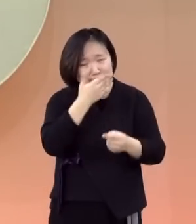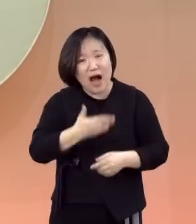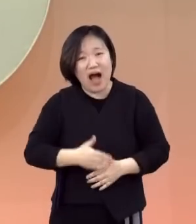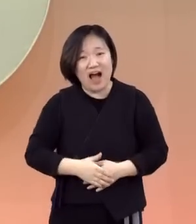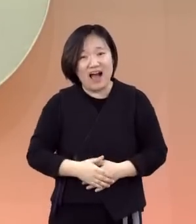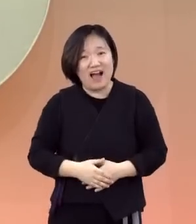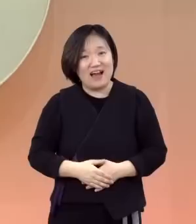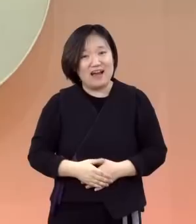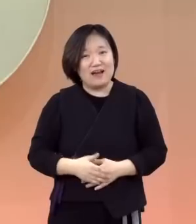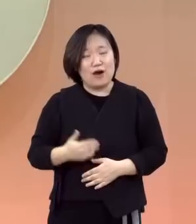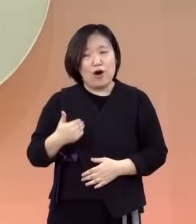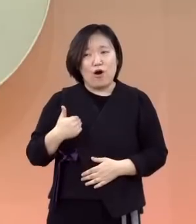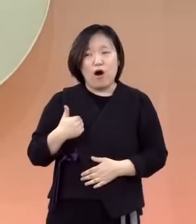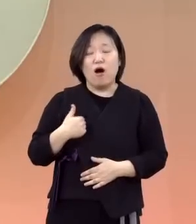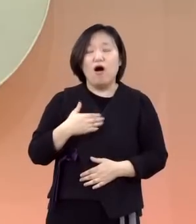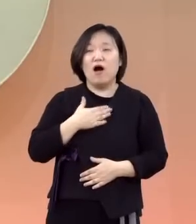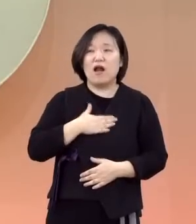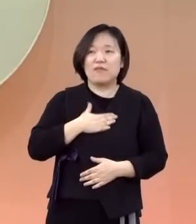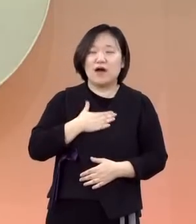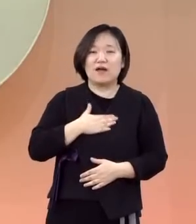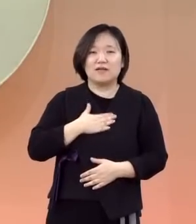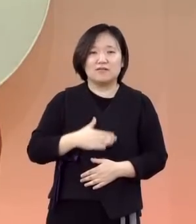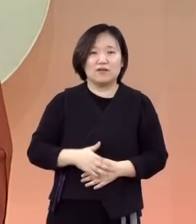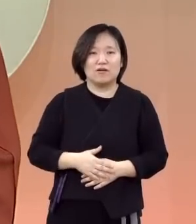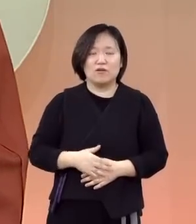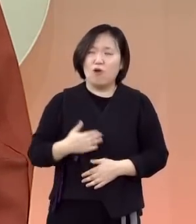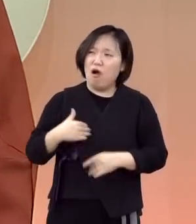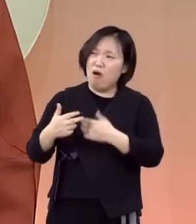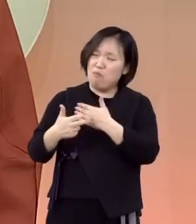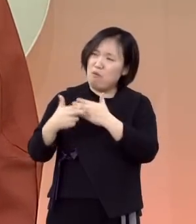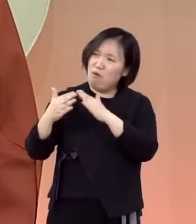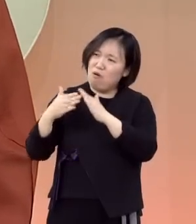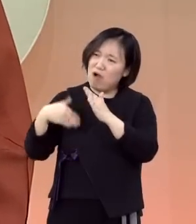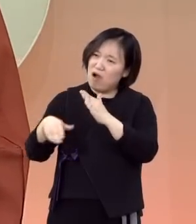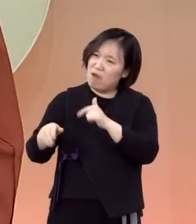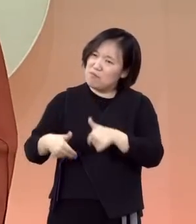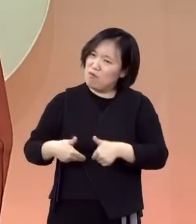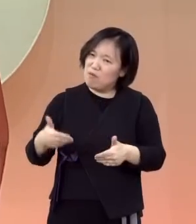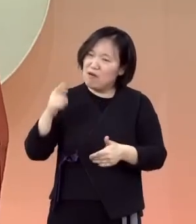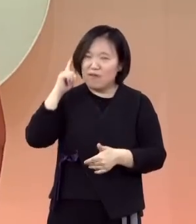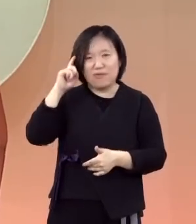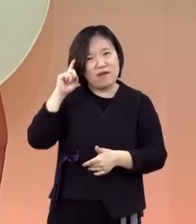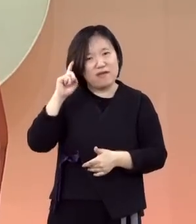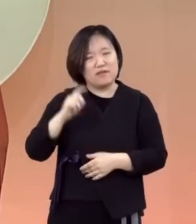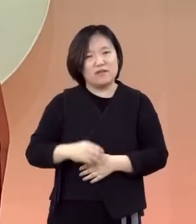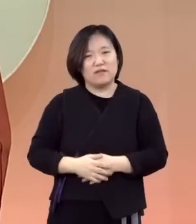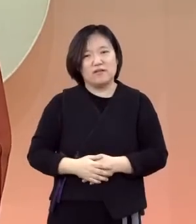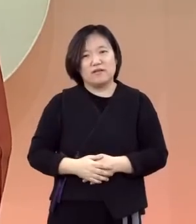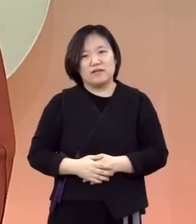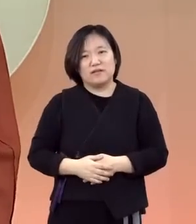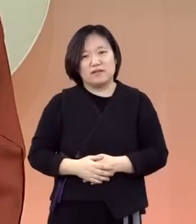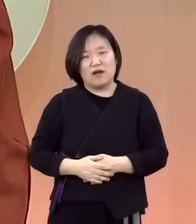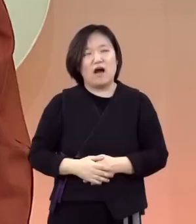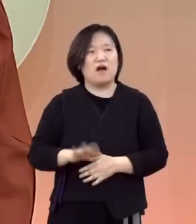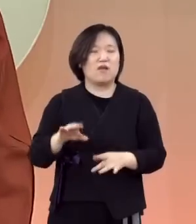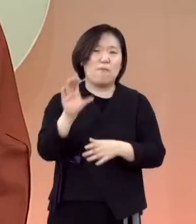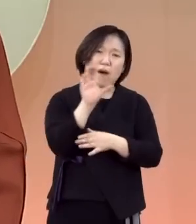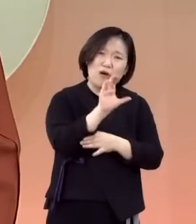다른질환은없고 기침만있어서굳이갈필요는없다고생각했는데,